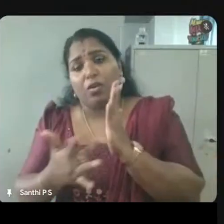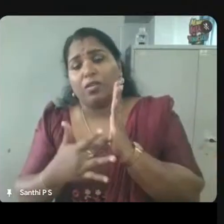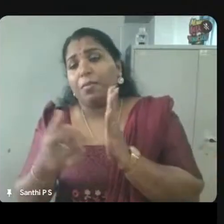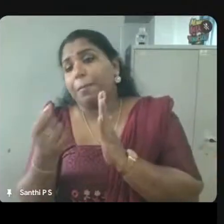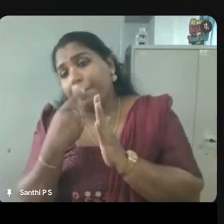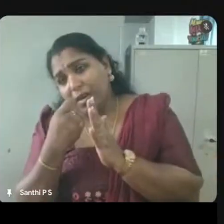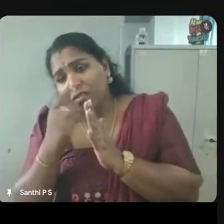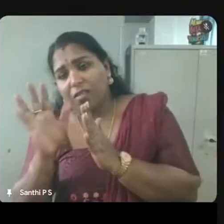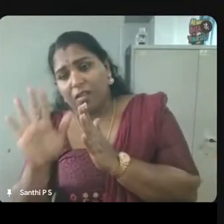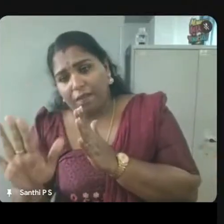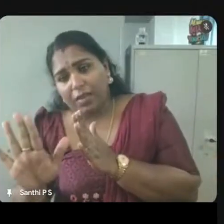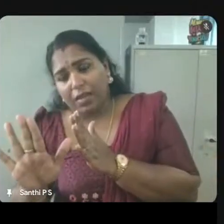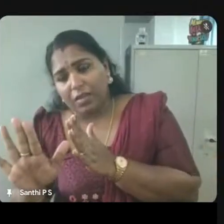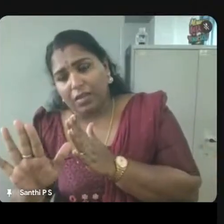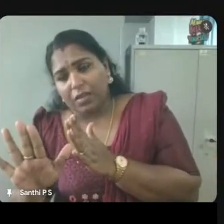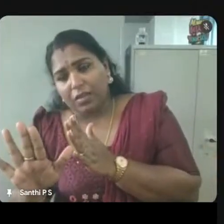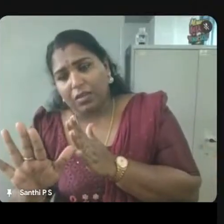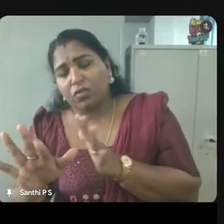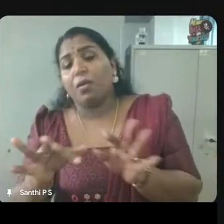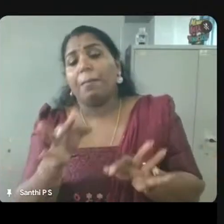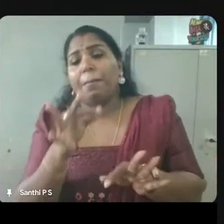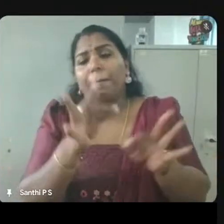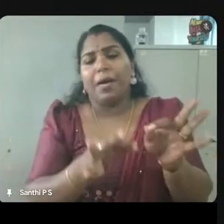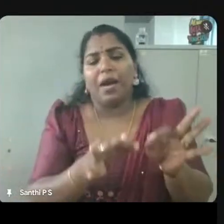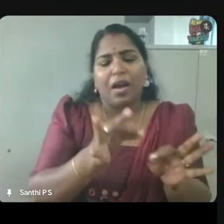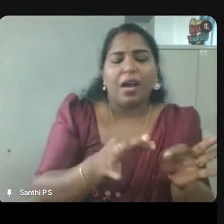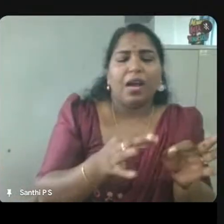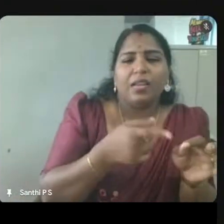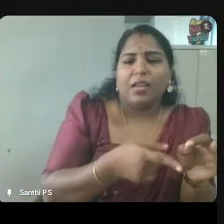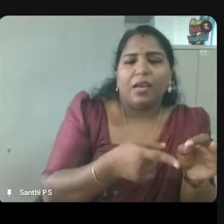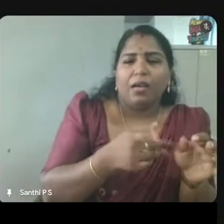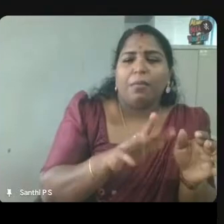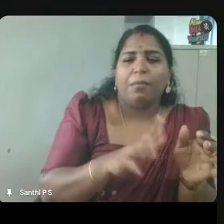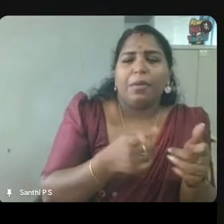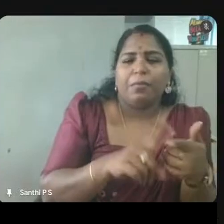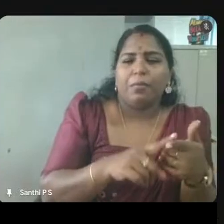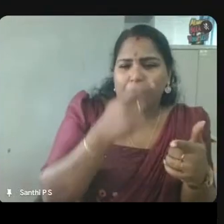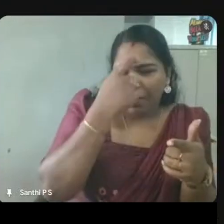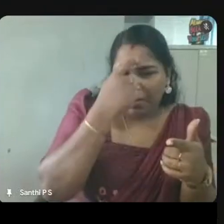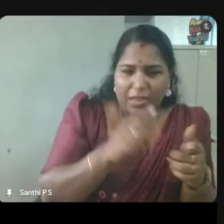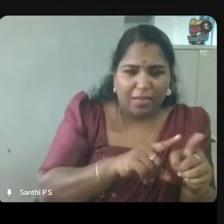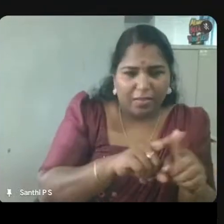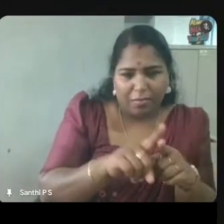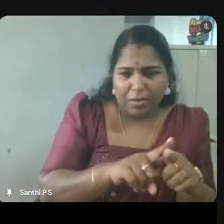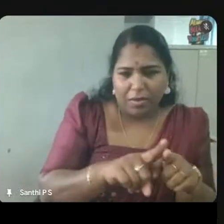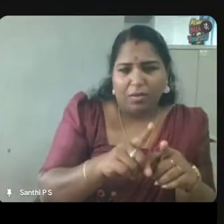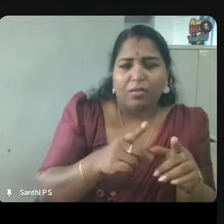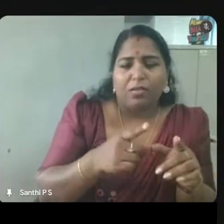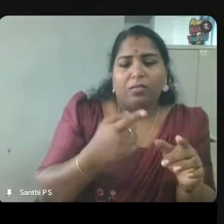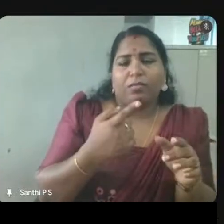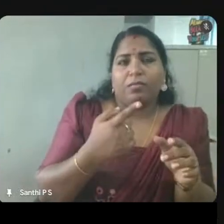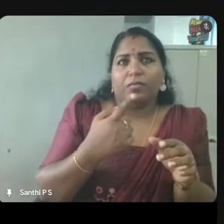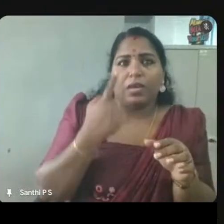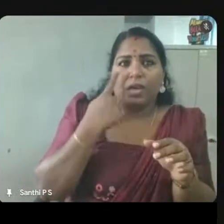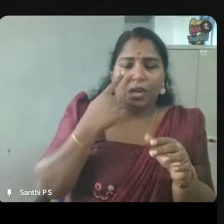വലിയൊരു ഇഷ്യൂ വരുന്നത് അതിന്റെ ലാക്ക് ഓഫ് സ്റ്റെറിലിറ്റി ആണ്. അപ്പൊ ഇവിടെ നമുക്കിപ്പോ സപ്പോസ് ഒരു കണ്ണിൽ നമുക്കൊരു റെഡ്നെസ് വന്നു, ഒരു വേദന വന്നു, അത് ചിലപ്പോൾ